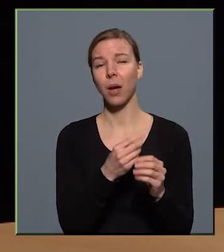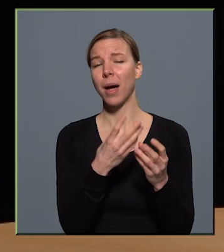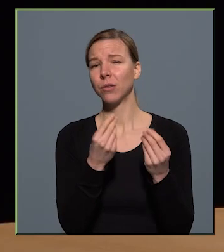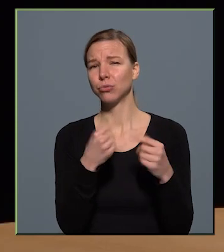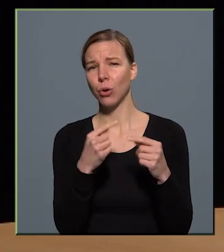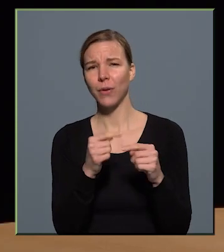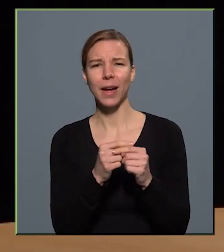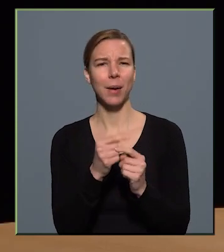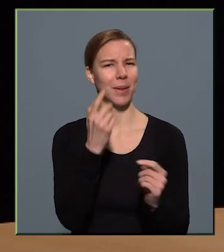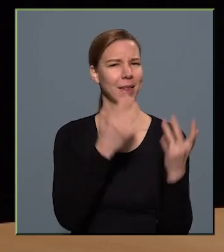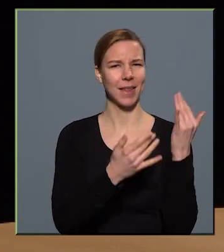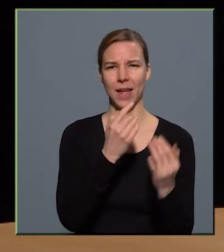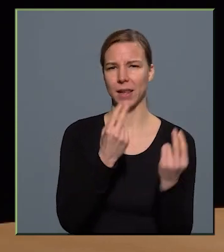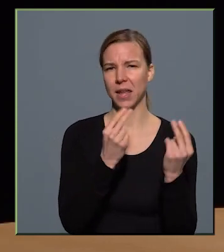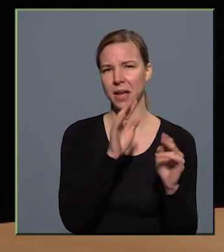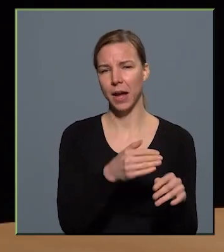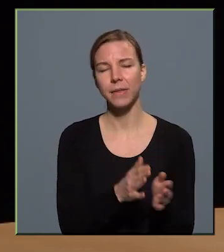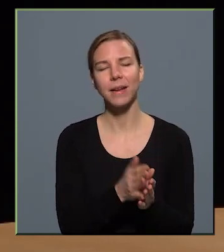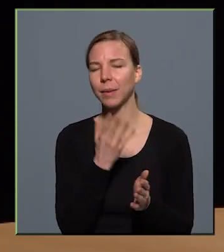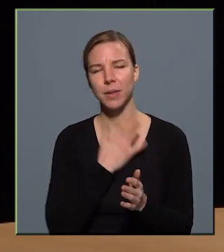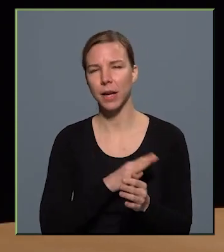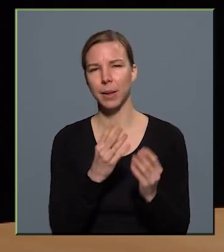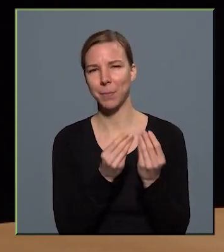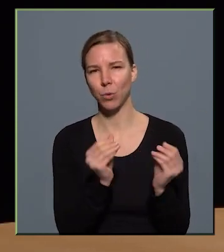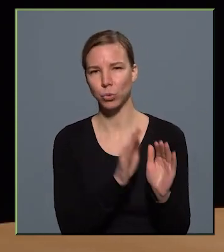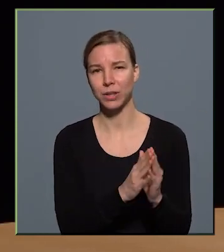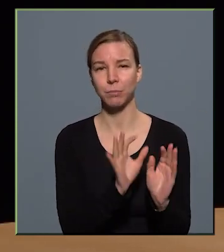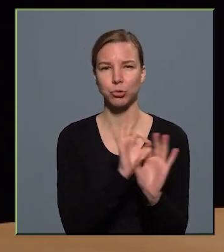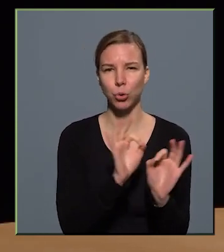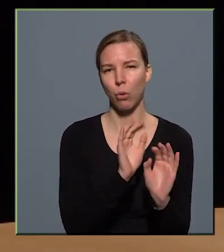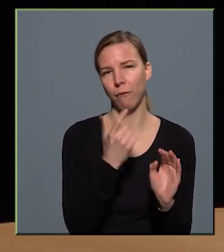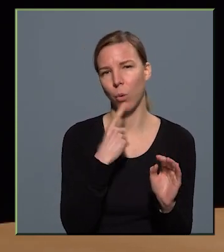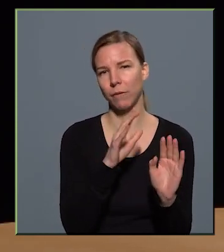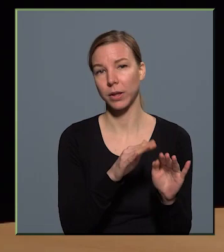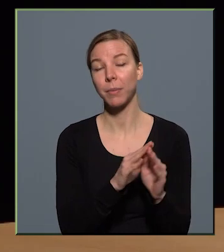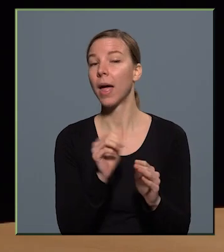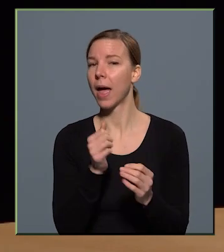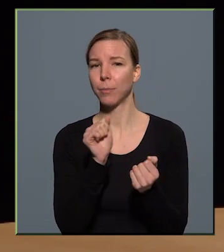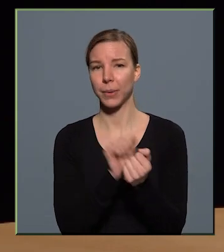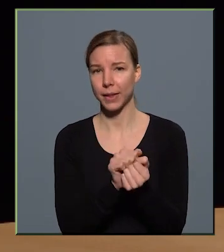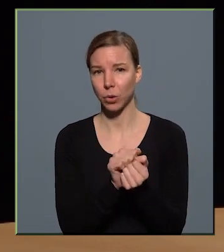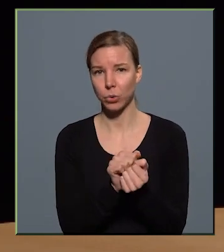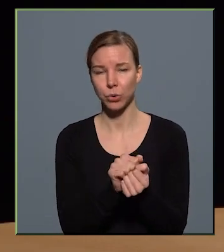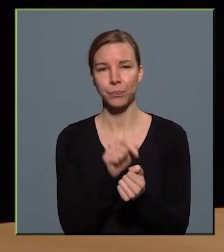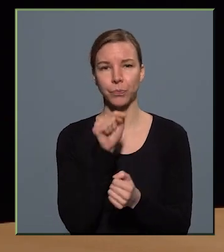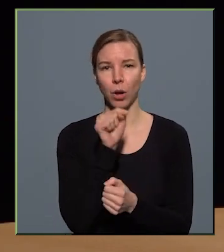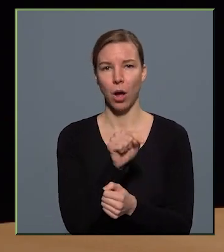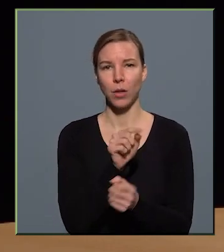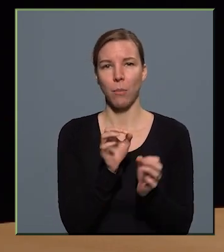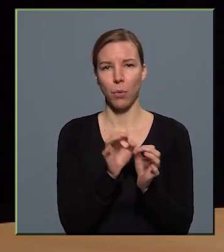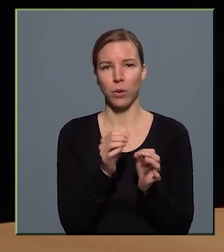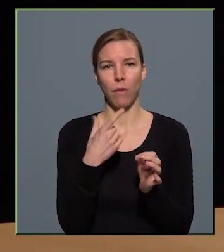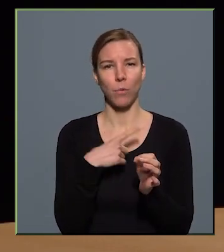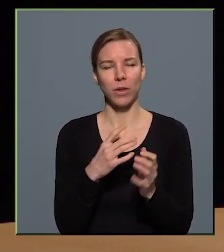és én most nem szeretném ezt minősíteni, hogy mit gondolunk arról, hogy ez jó volt, vagy nem, egy egészen biztos. Azon a ponton volt egy